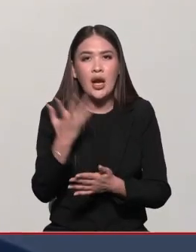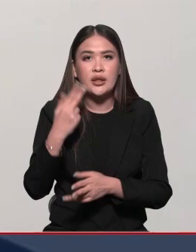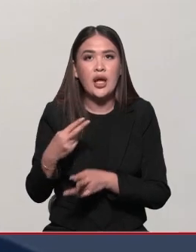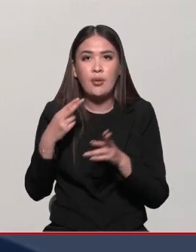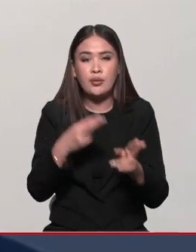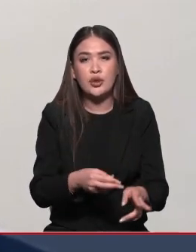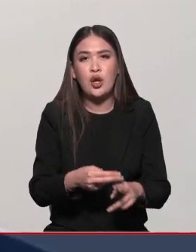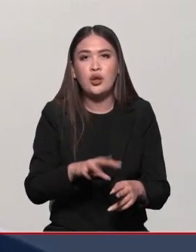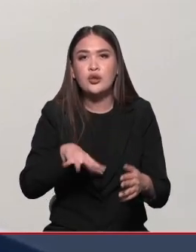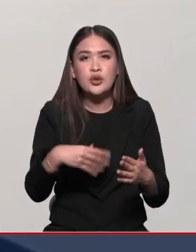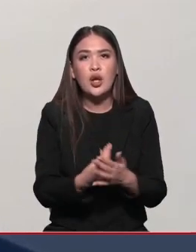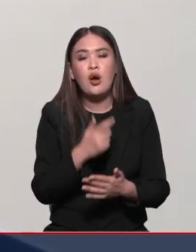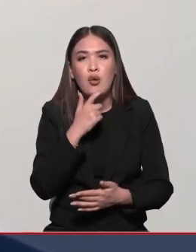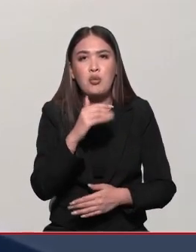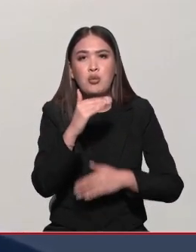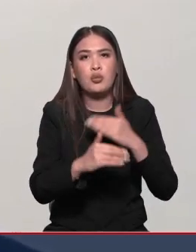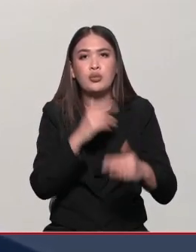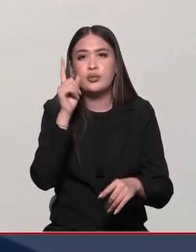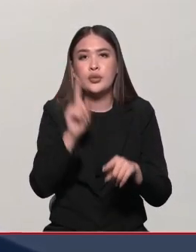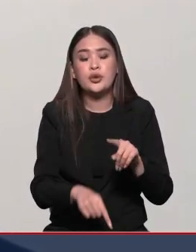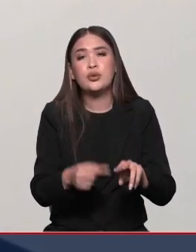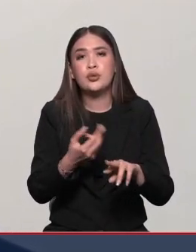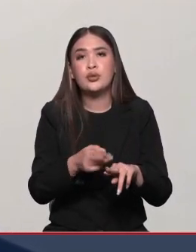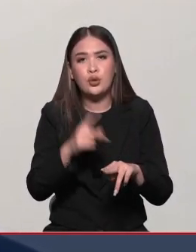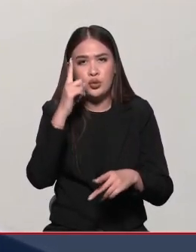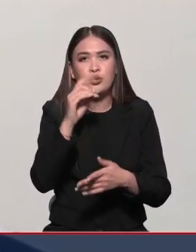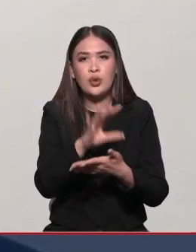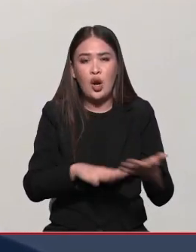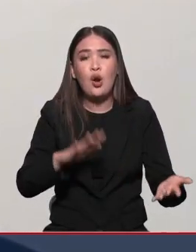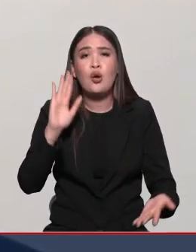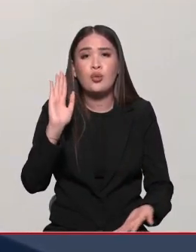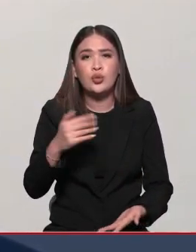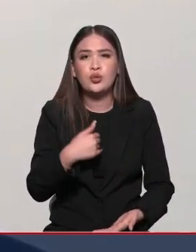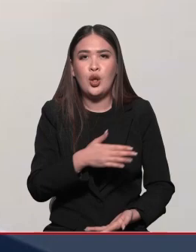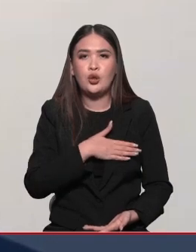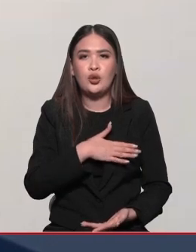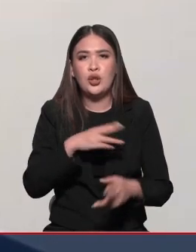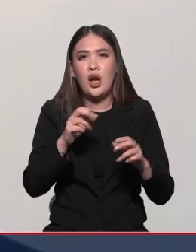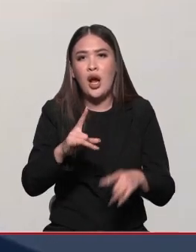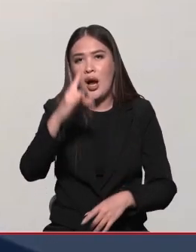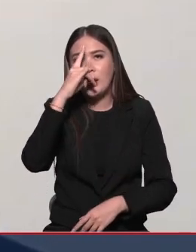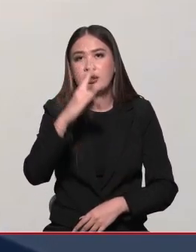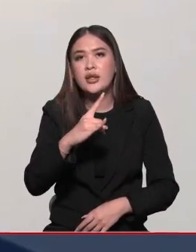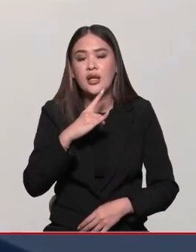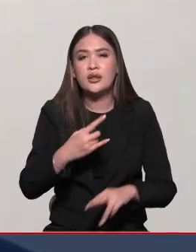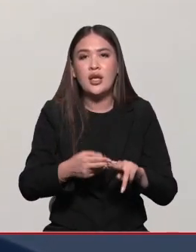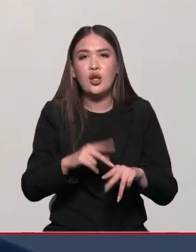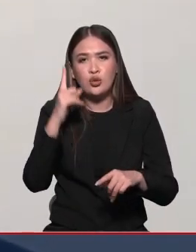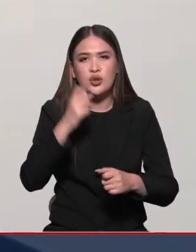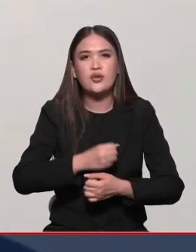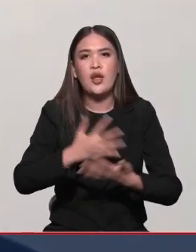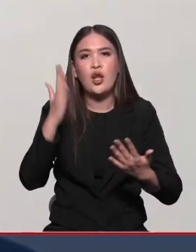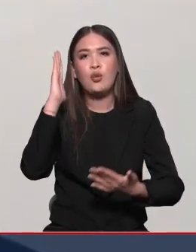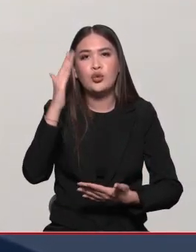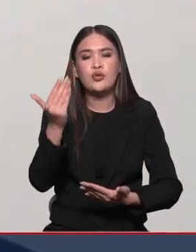наблюдается значительный Прогресс Я надеюсь что эта тенденция продолжится моя душа кажется казахской поэтому я надеюсь на светлое будущее